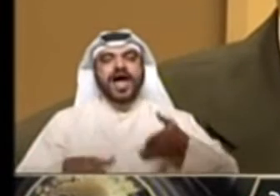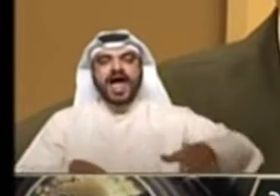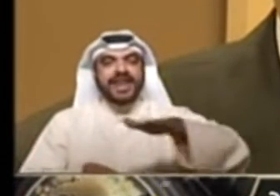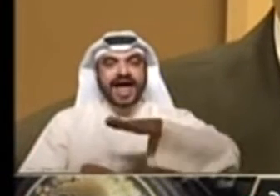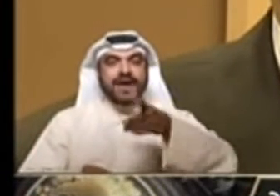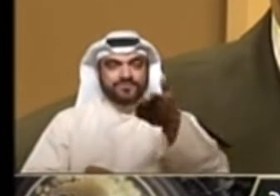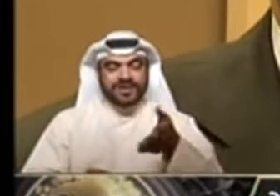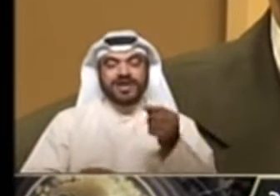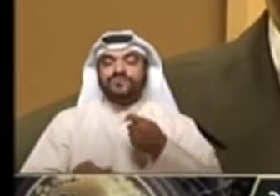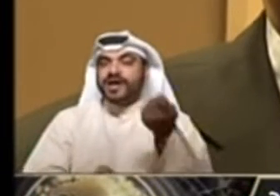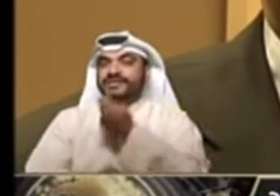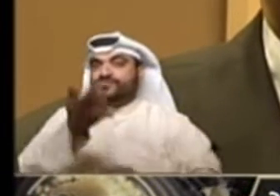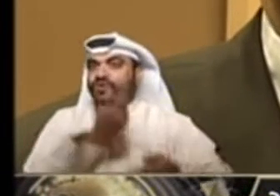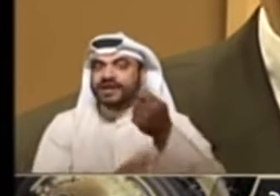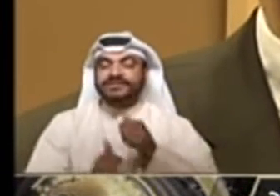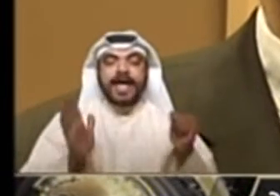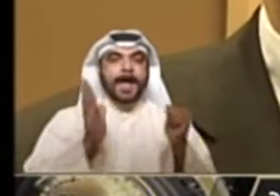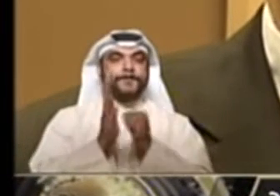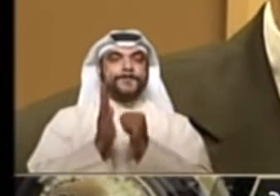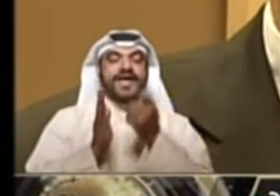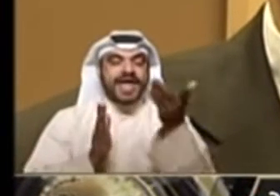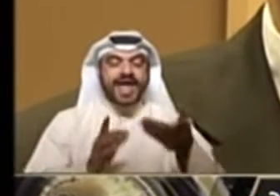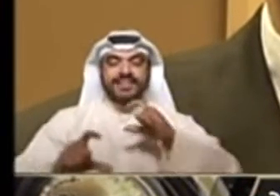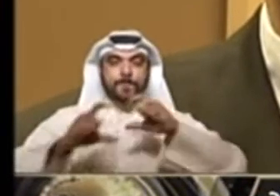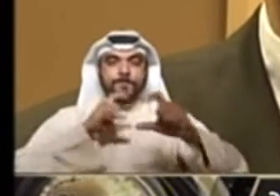يعني البزنس موديل لبيت التمويل،